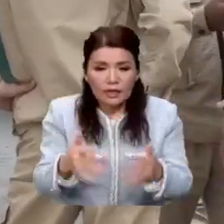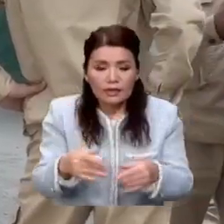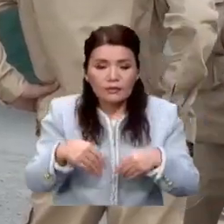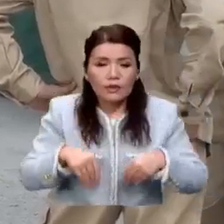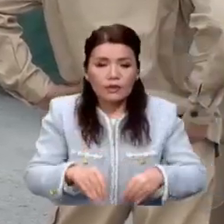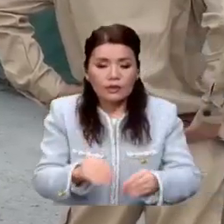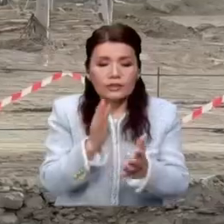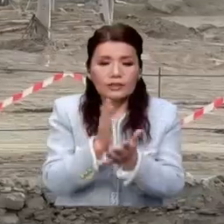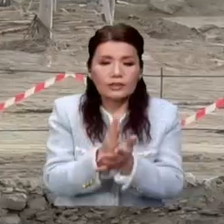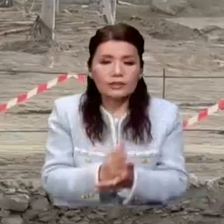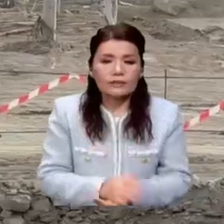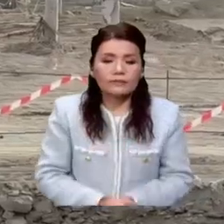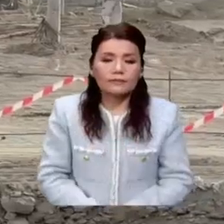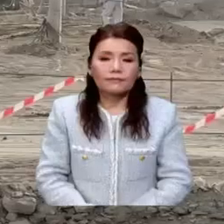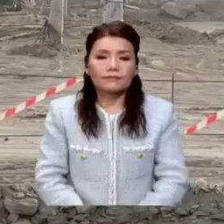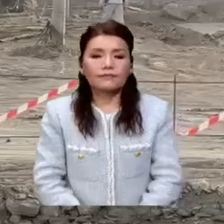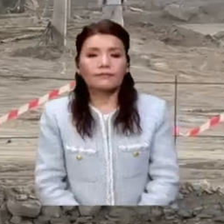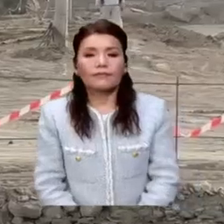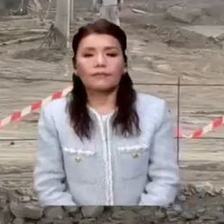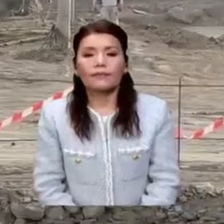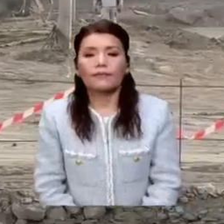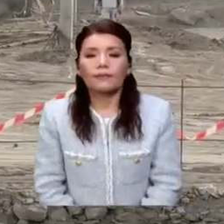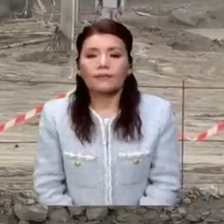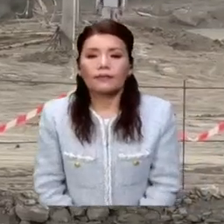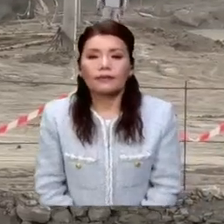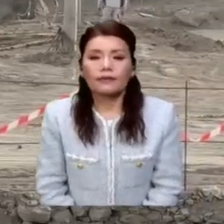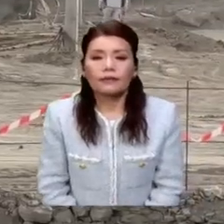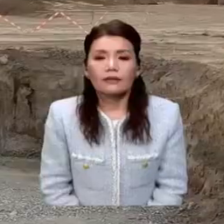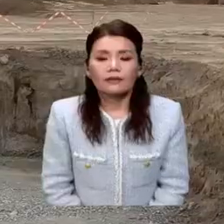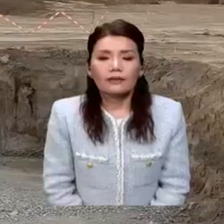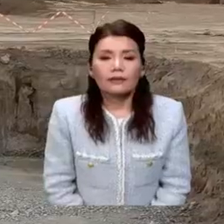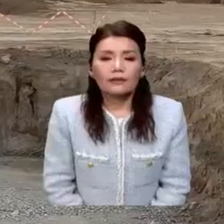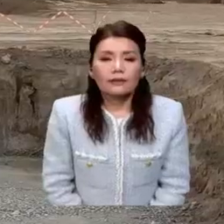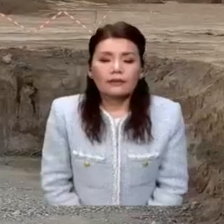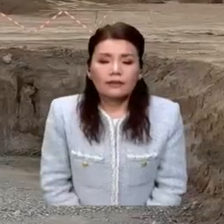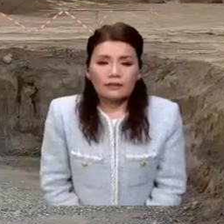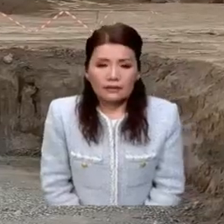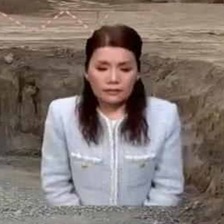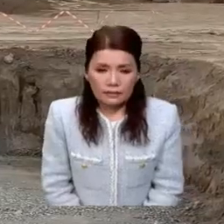тыңайтқыш болып табылады. Нұрлан Асқар, Жанболат Андабаев, Атамекен бизнес, Жамбыл облысынан.